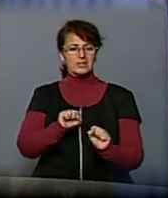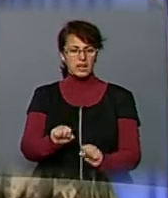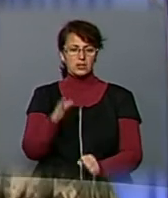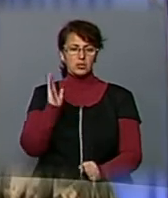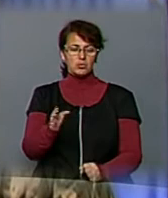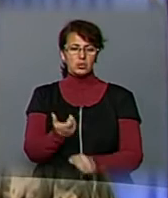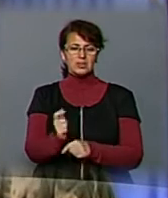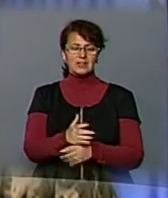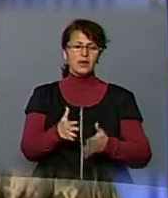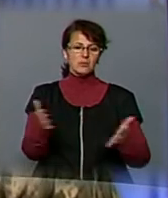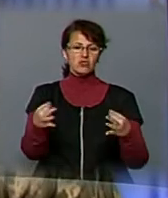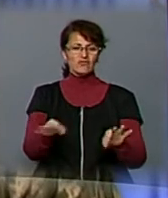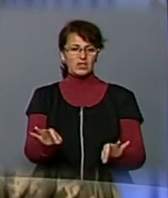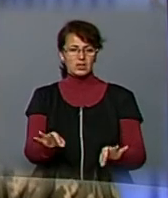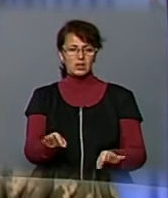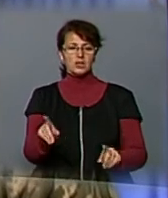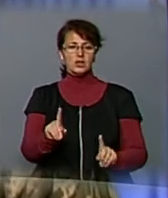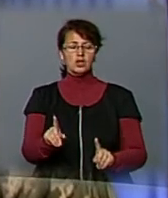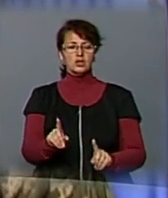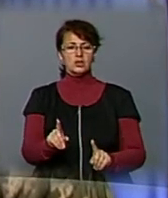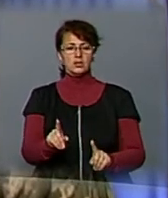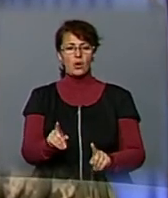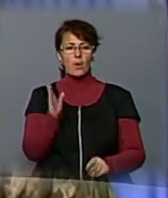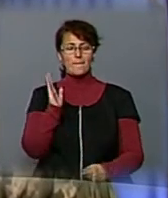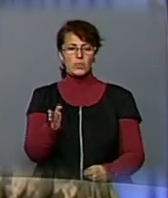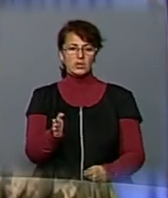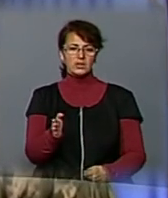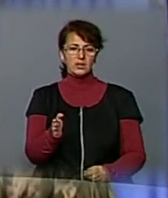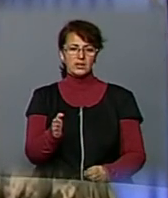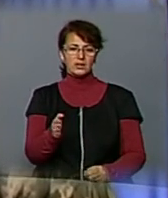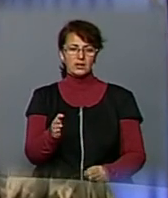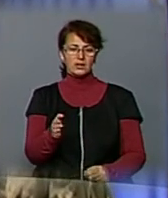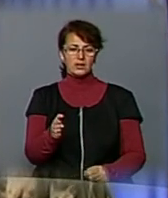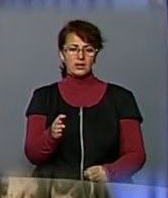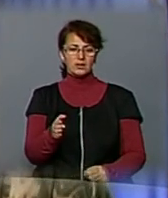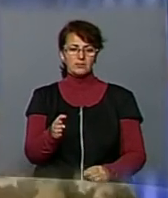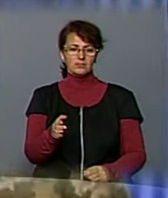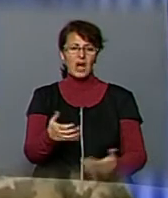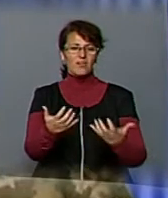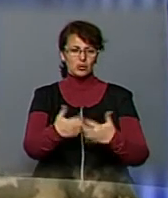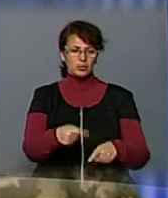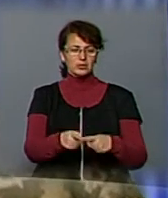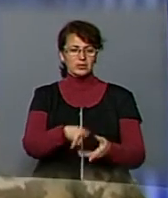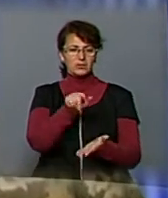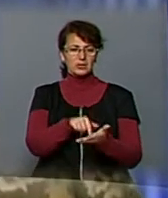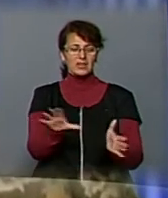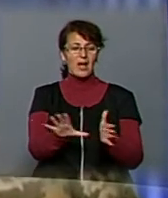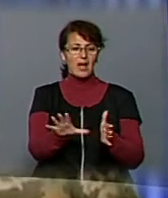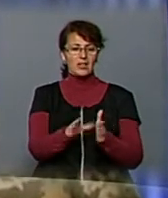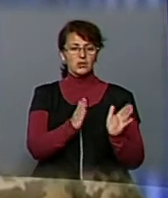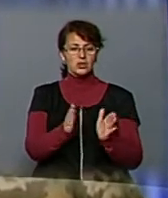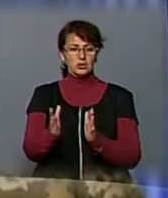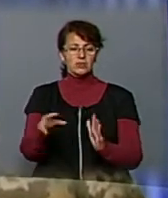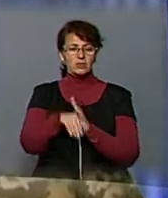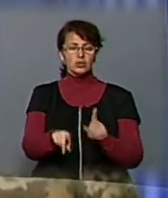буде найбільш вільний, що буде автоматизовано це питання. Електронна система собою включає те,